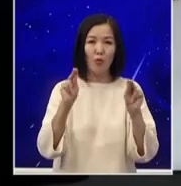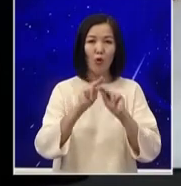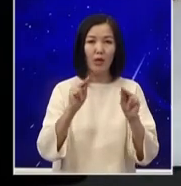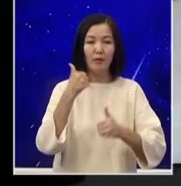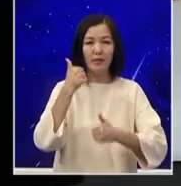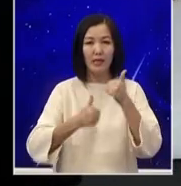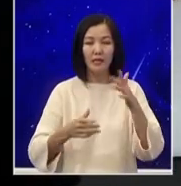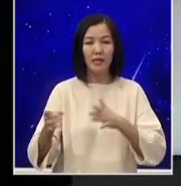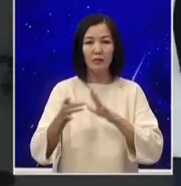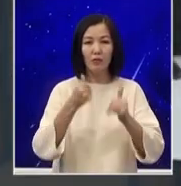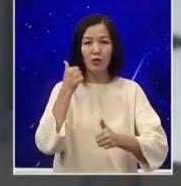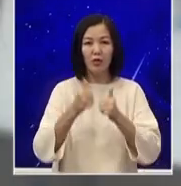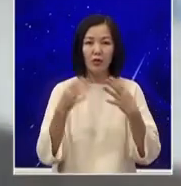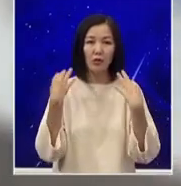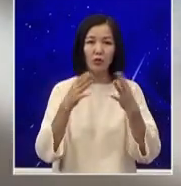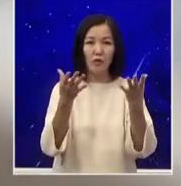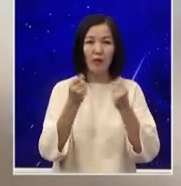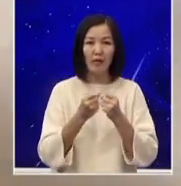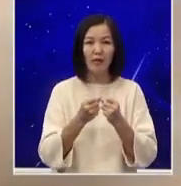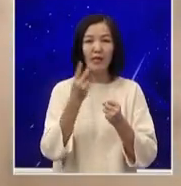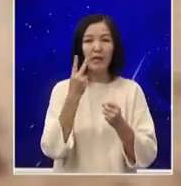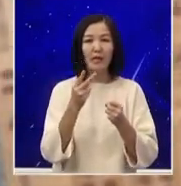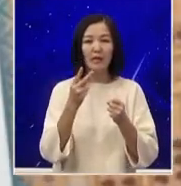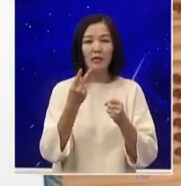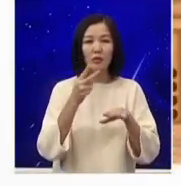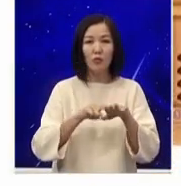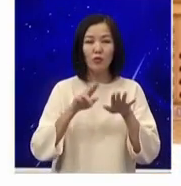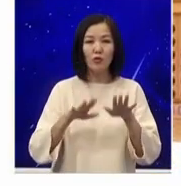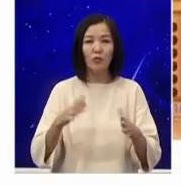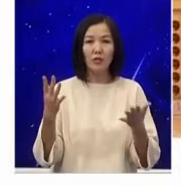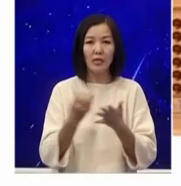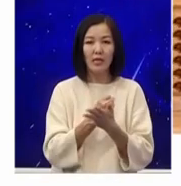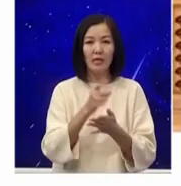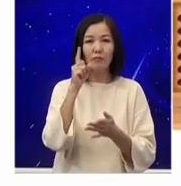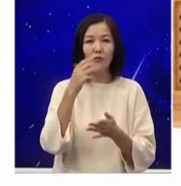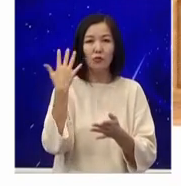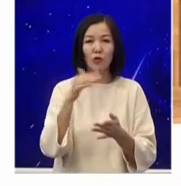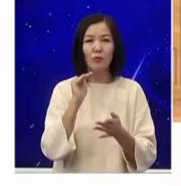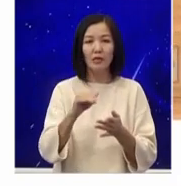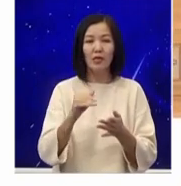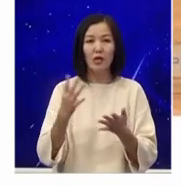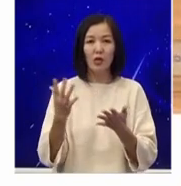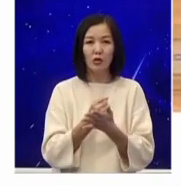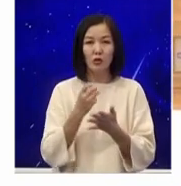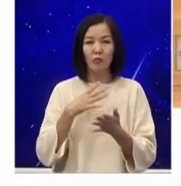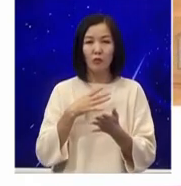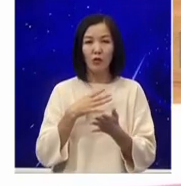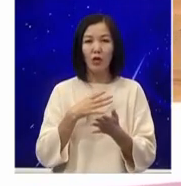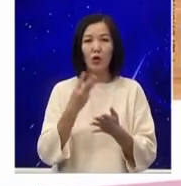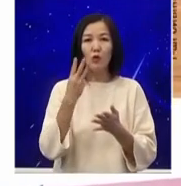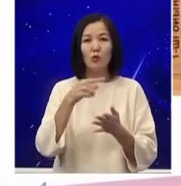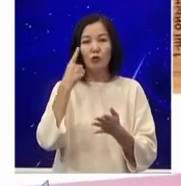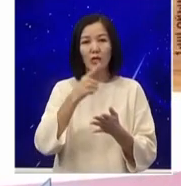Аталған сайыстан республикалық жарысқа жолдама алған еді. Онда да екінші орынды еленіп 150 мың теңге жүлдеге ие